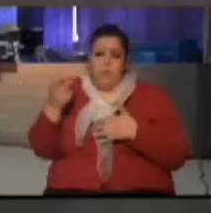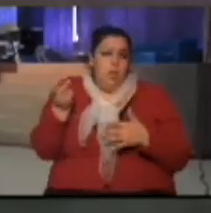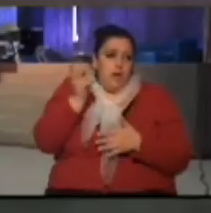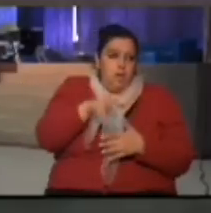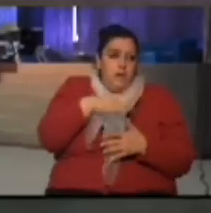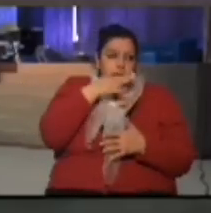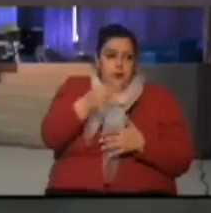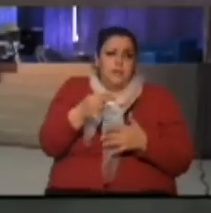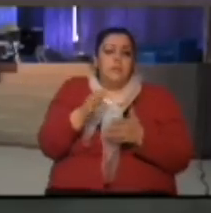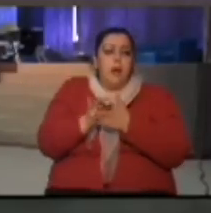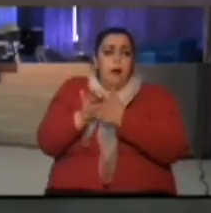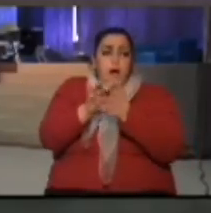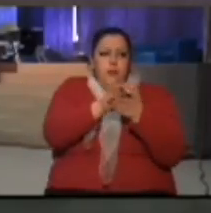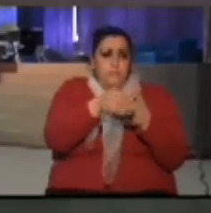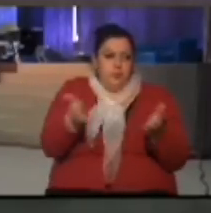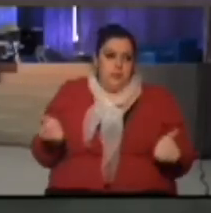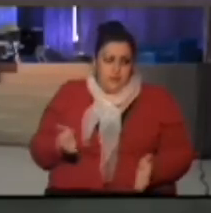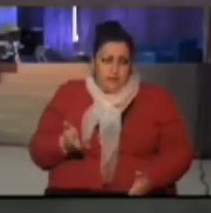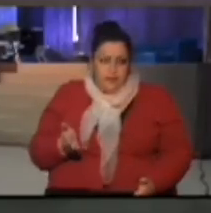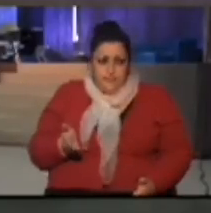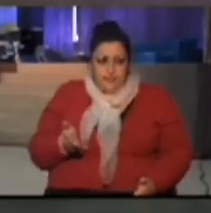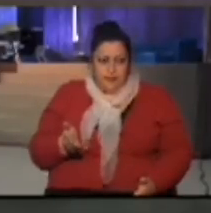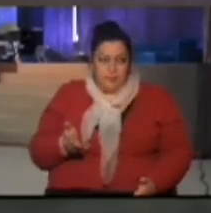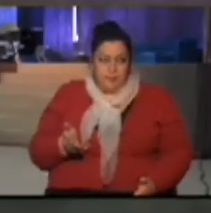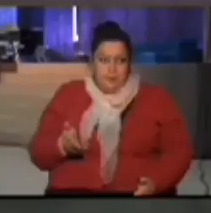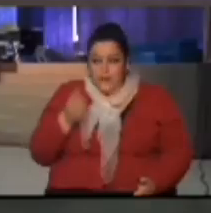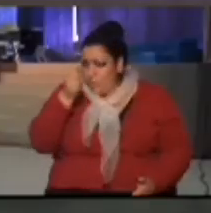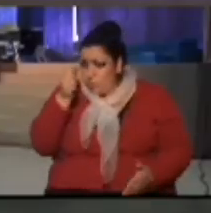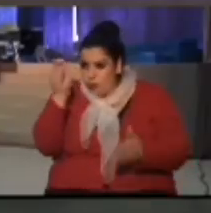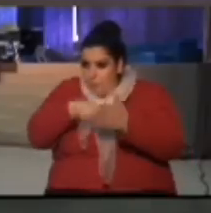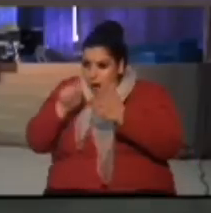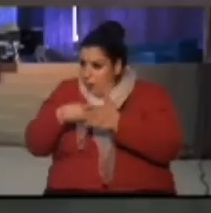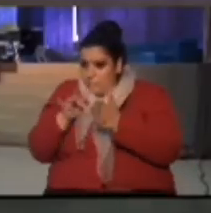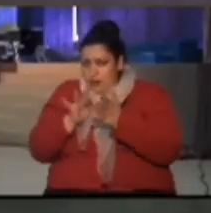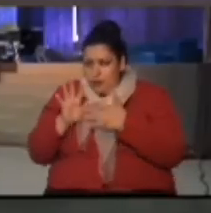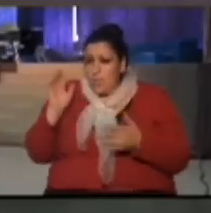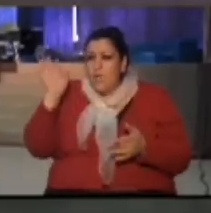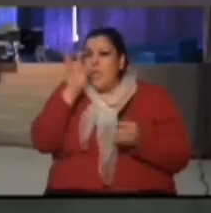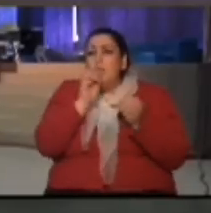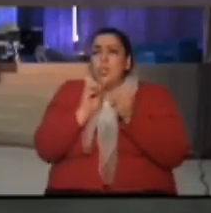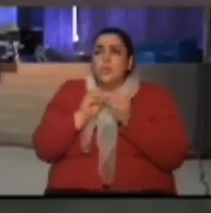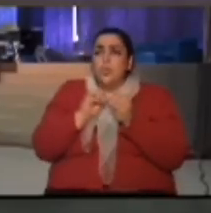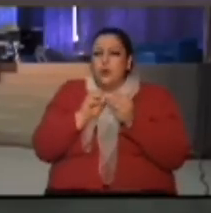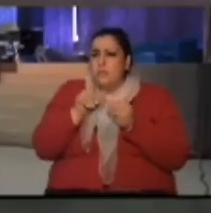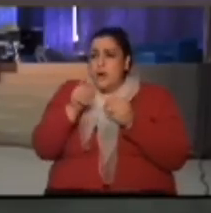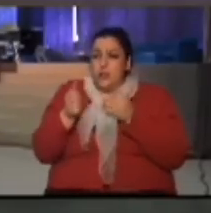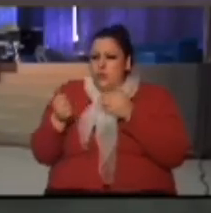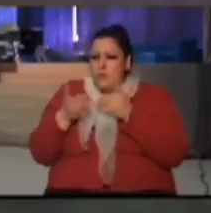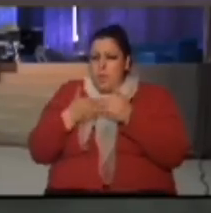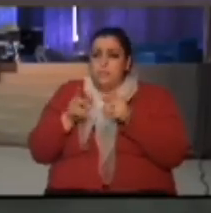Էլի Հիսուսն եկավ ու էլի խաղաղություն տվեց։ Այդ նույն մարդիկ, ովքեր լսել էին, էլի փակ դռներով